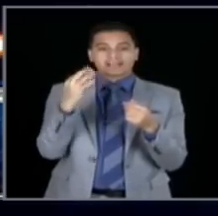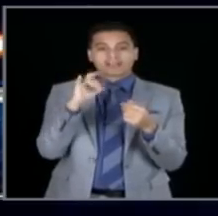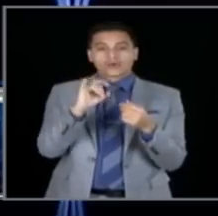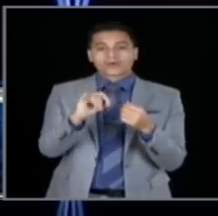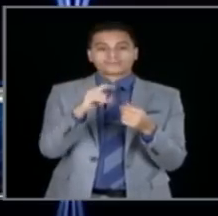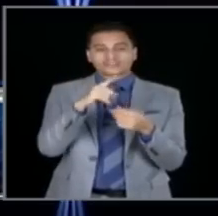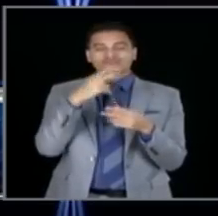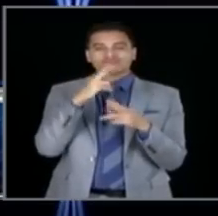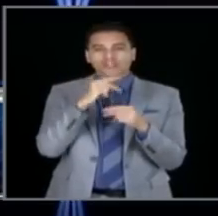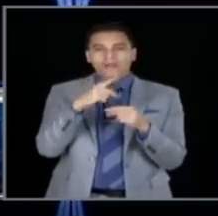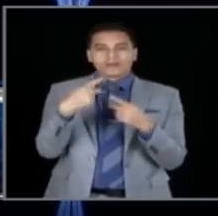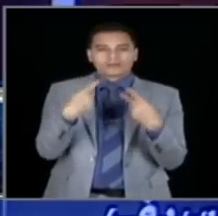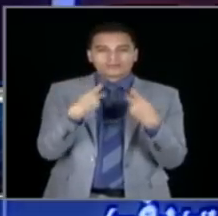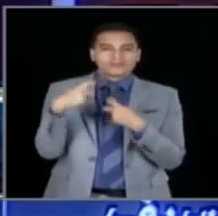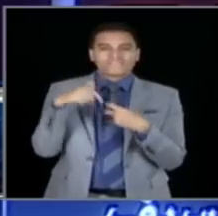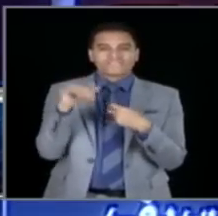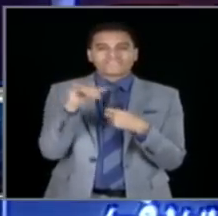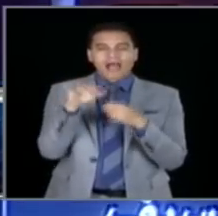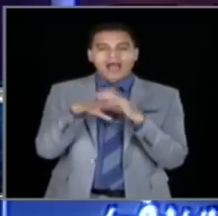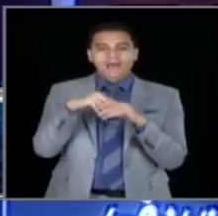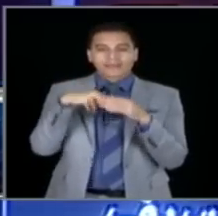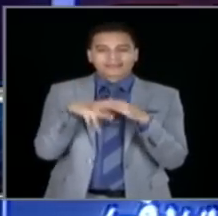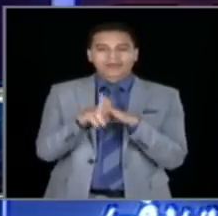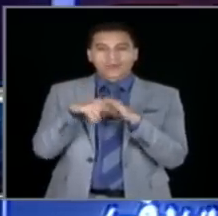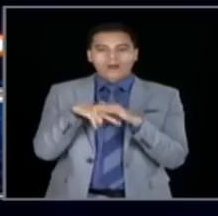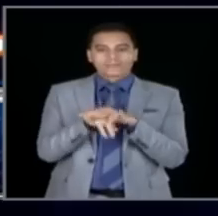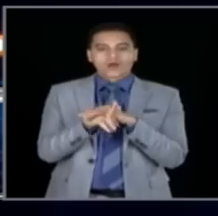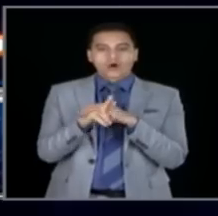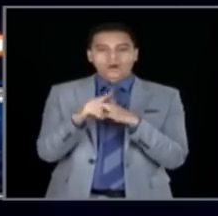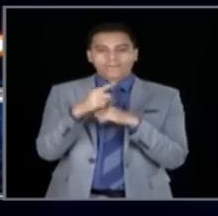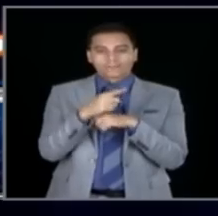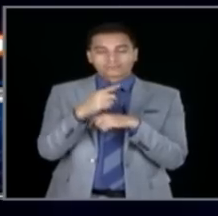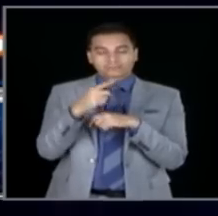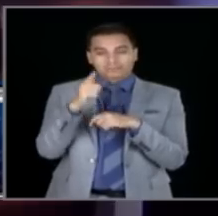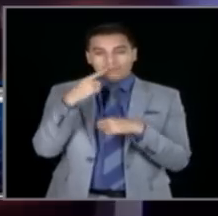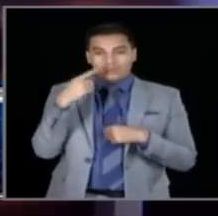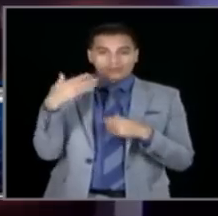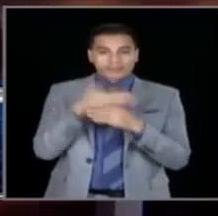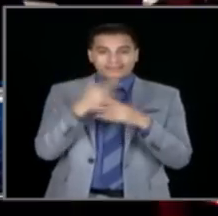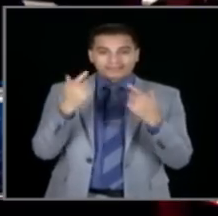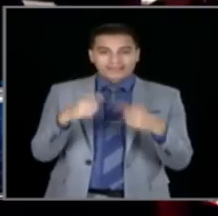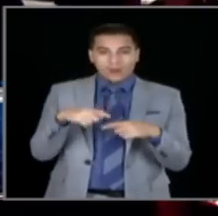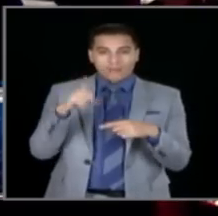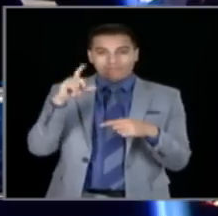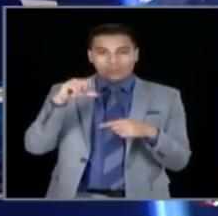التوائم. سيف محمد. بوليفيا. إجابة خاطئة.